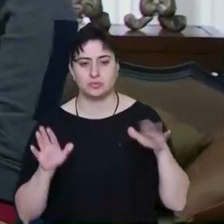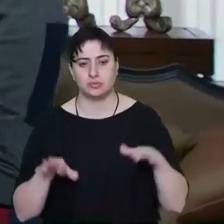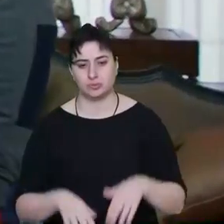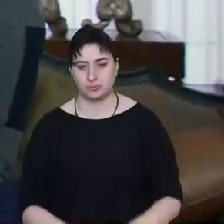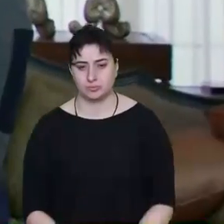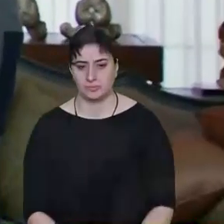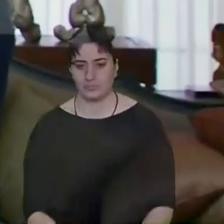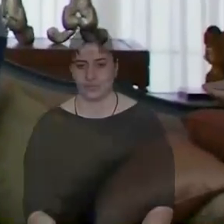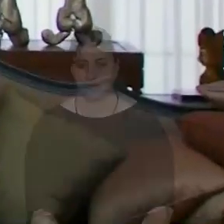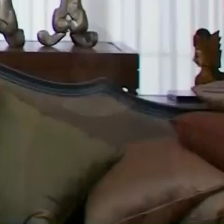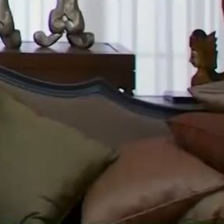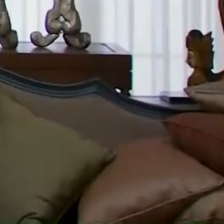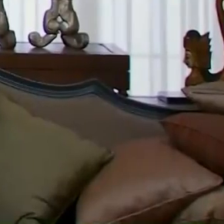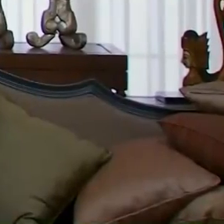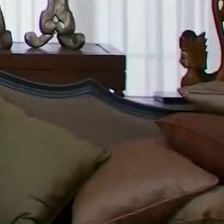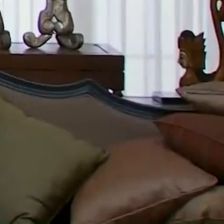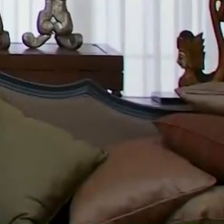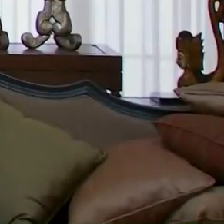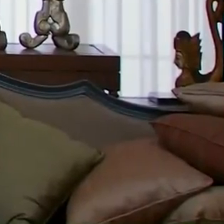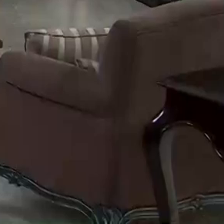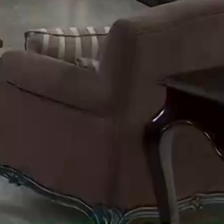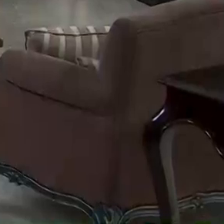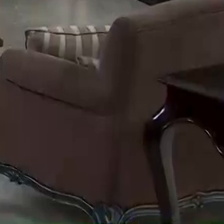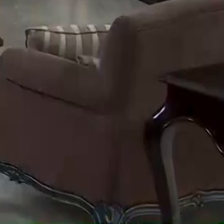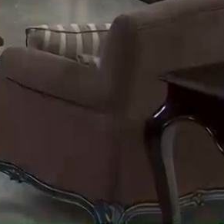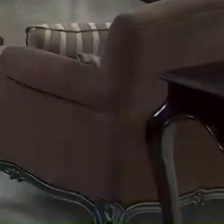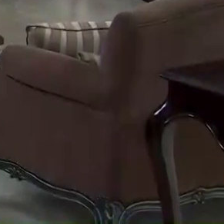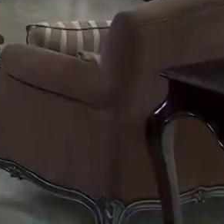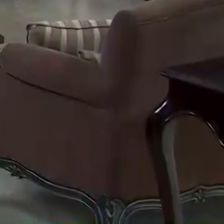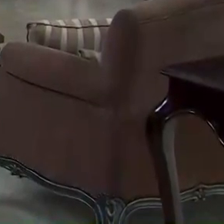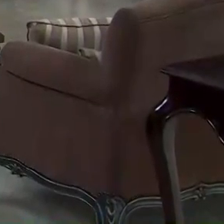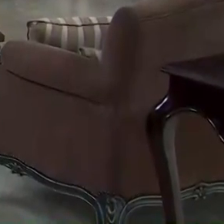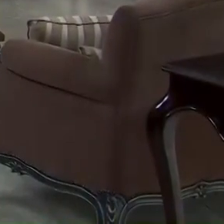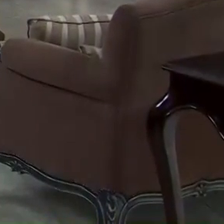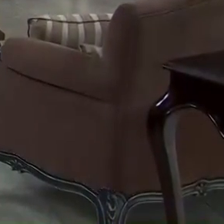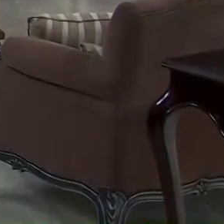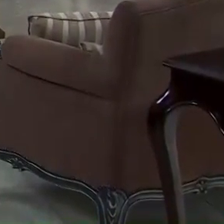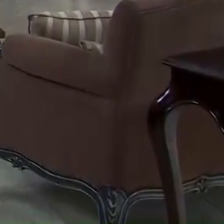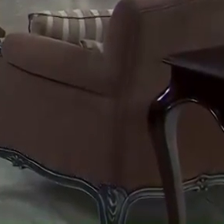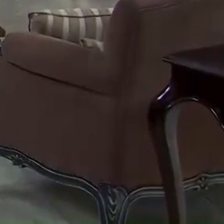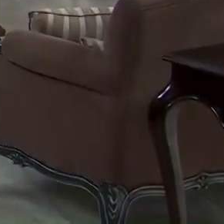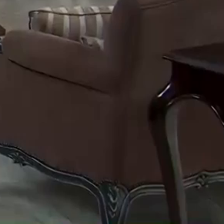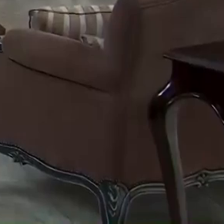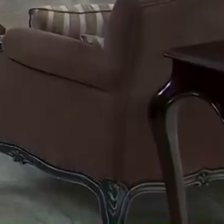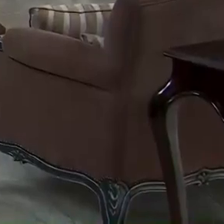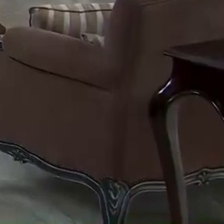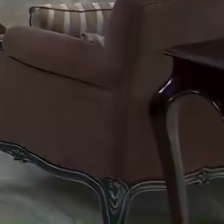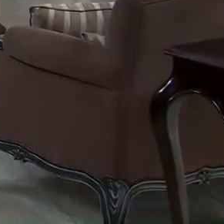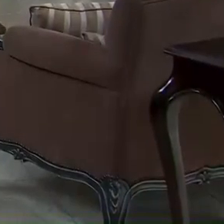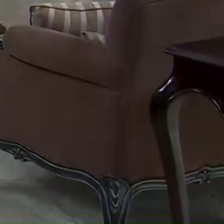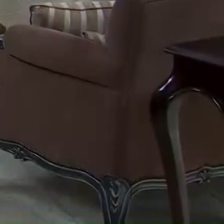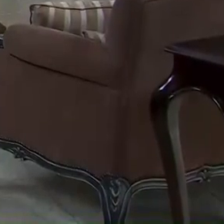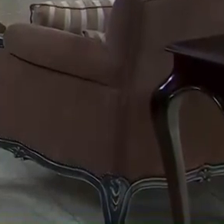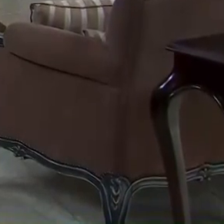daha fazla açık vermeden hemen tüydü oradan. Kemal bir şeylerden şüphelenmiş gibi gözlerini kısmış, şaşkınlıkla etrafa